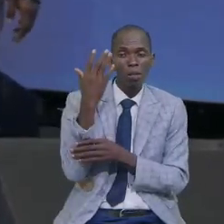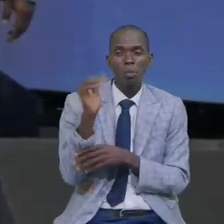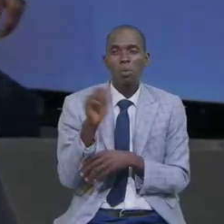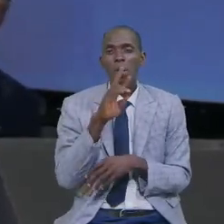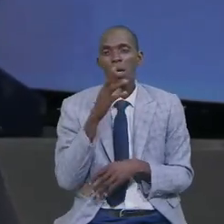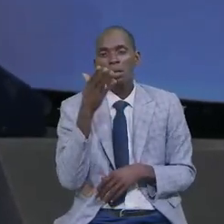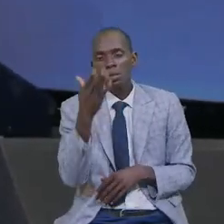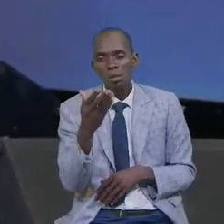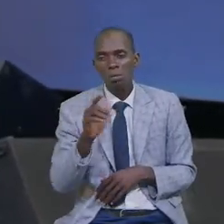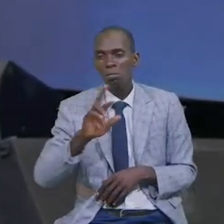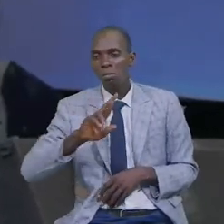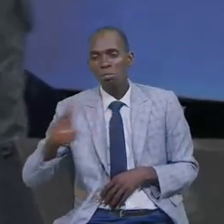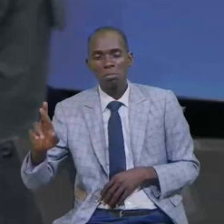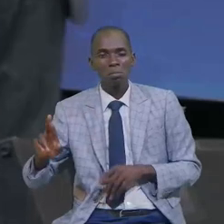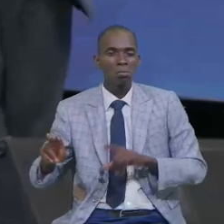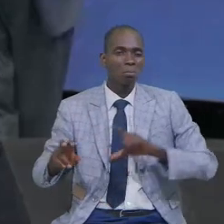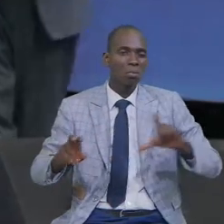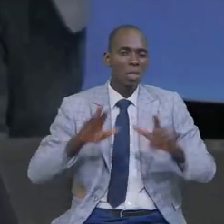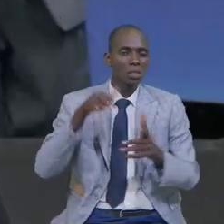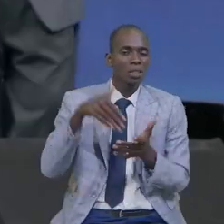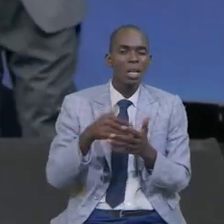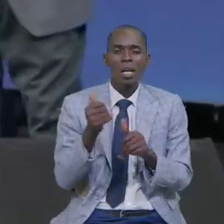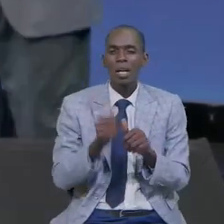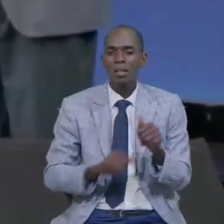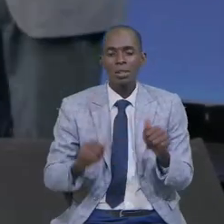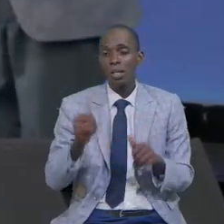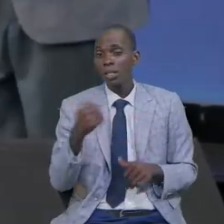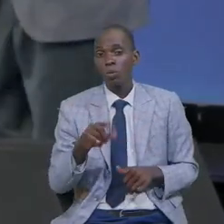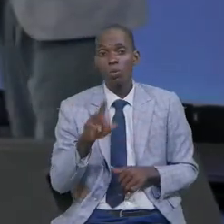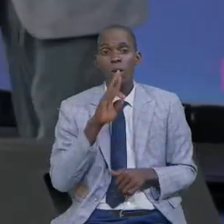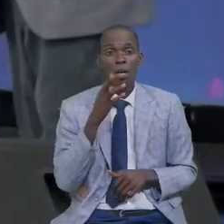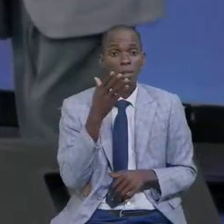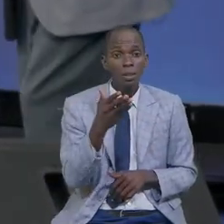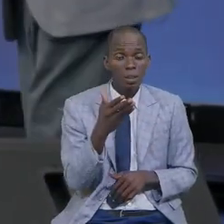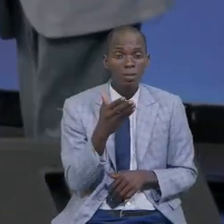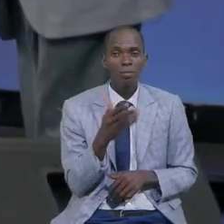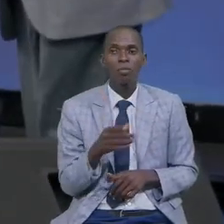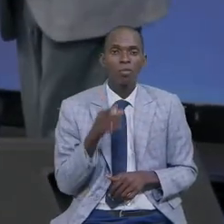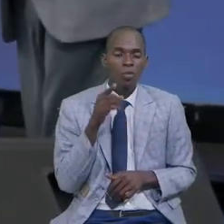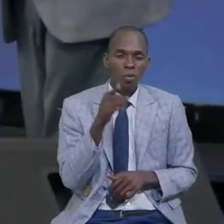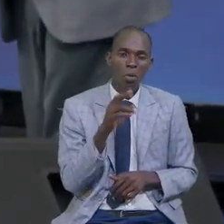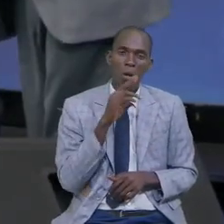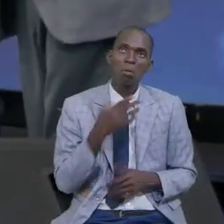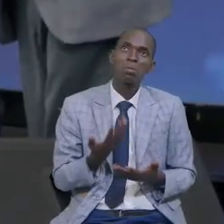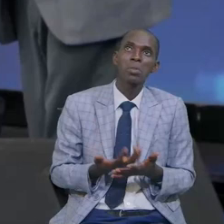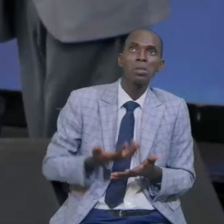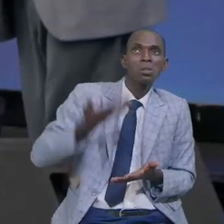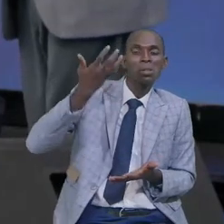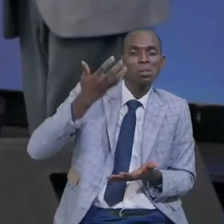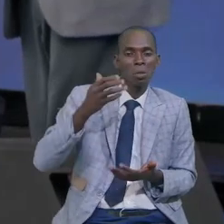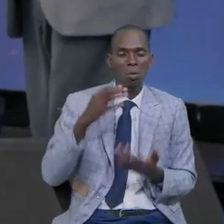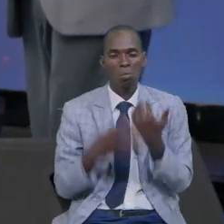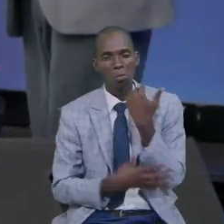À gauche, à droite, au milieu, n'importe où vous êtes. Vous êtes élevé, vous êtes un homme, une